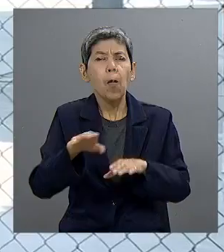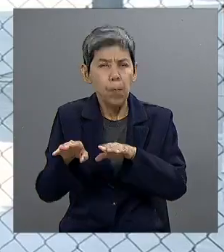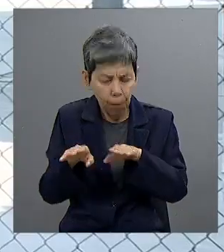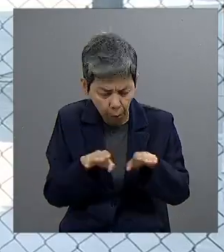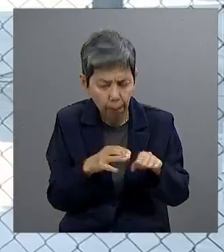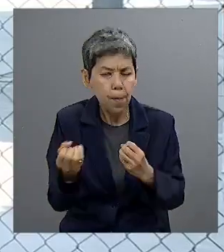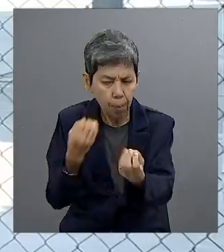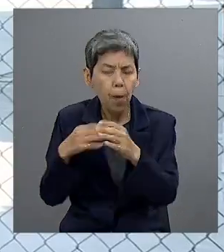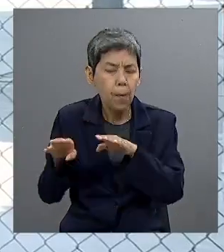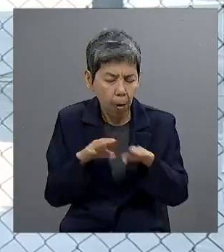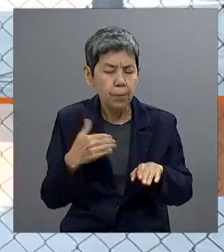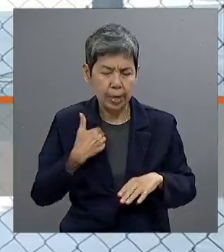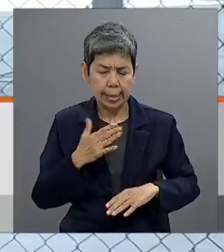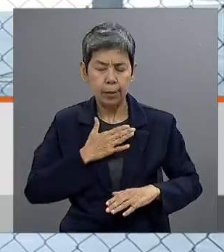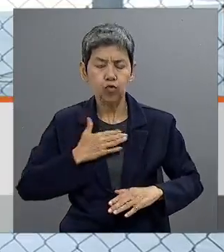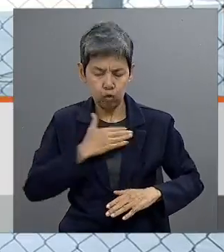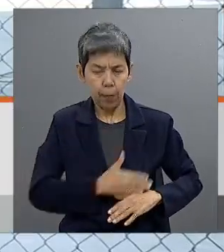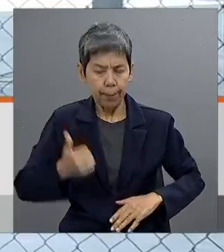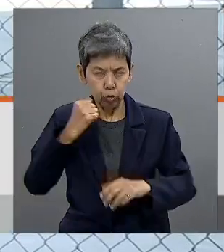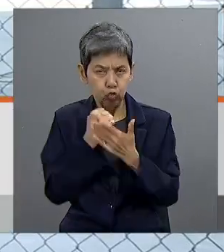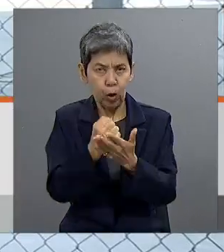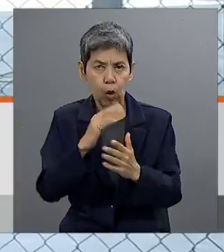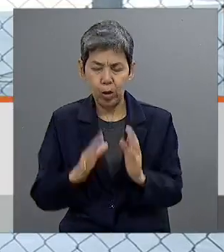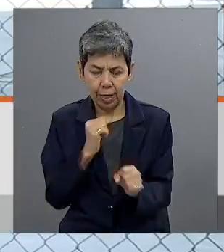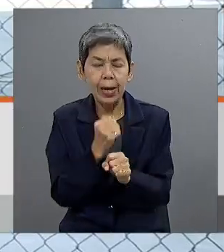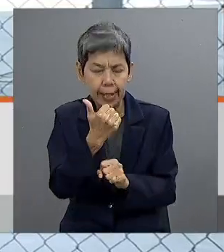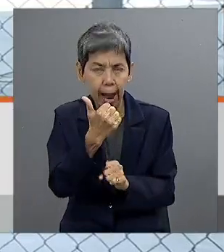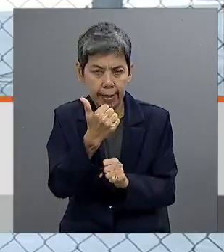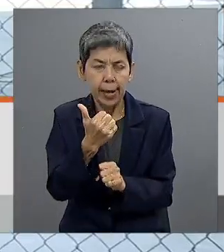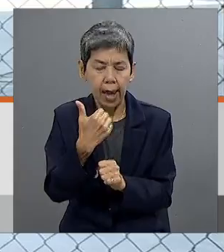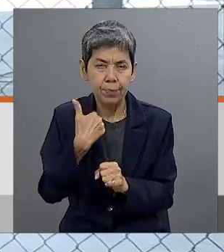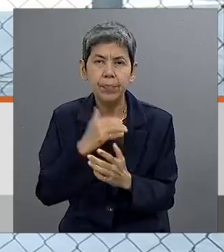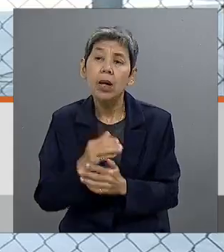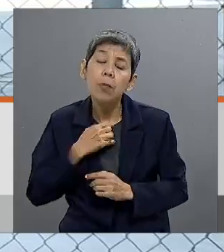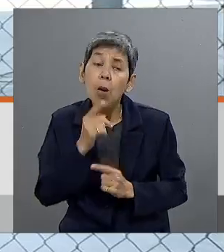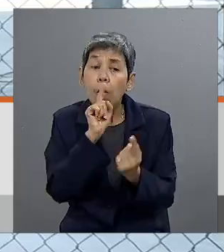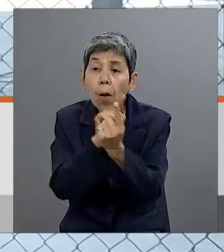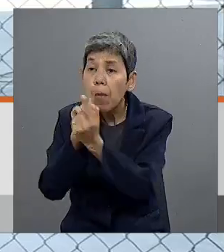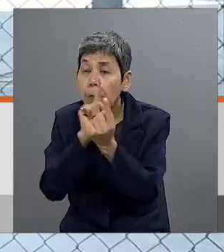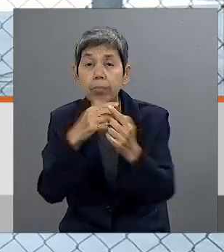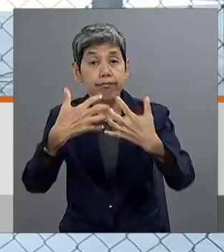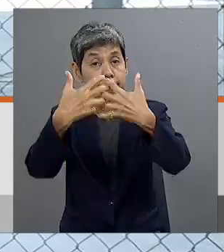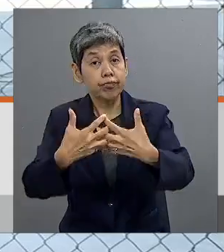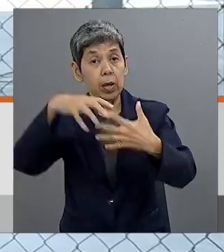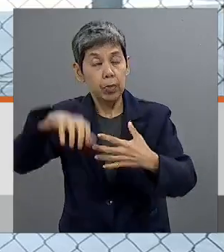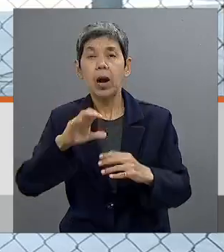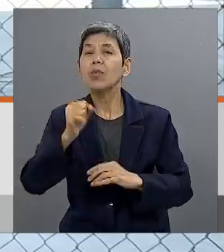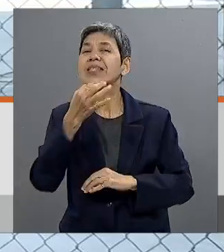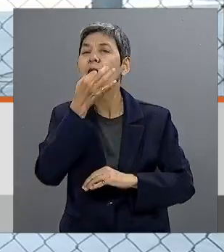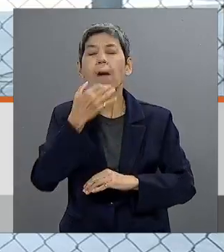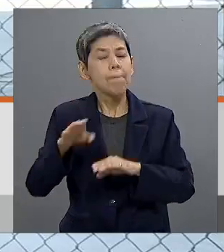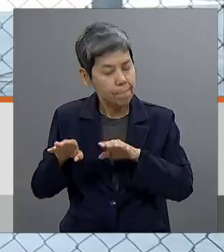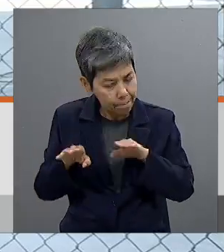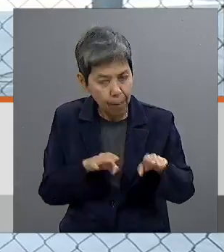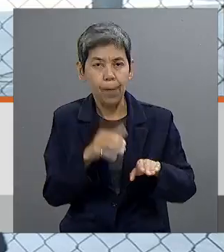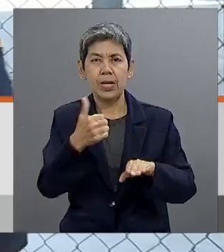ความจำนงเพื่อดูแลสุขภาพของคนงานเที่ยวดูแลนะครับแล้วเท่าที่ผมได้ดูเนี่ยมีหลายโรงงานที่ในสมุทรสาครมีความพร้อมอย่างสูงเช่น